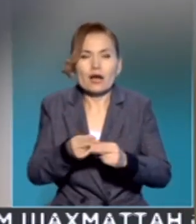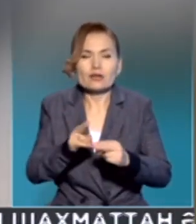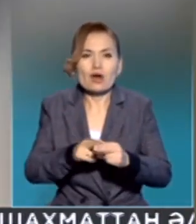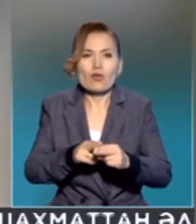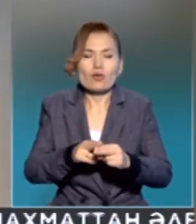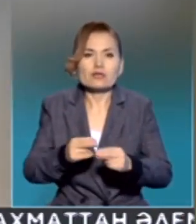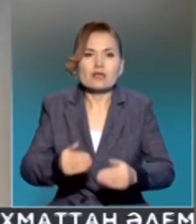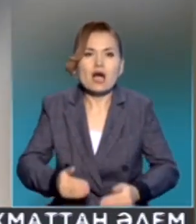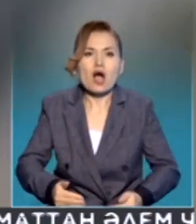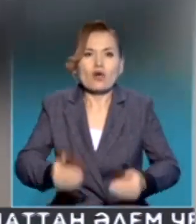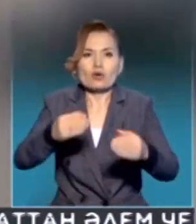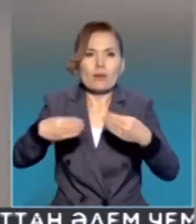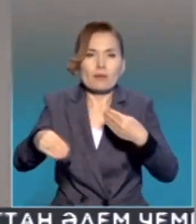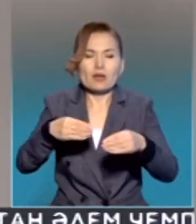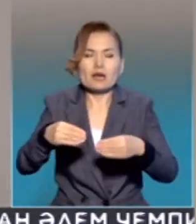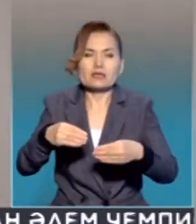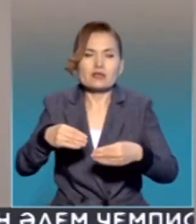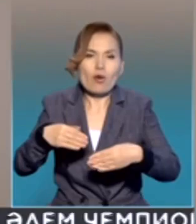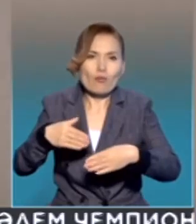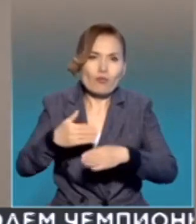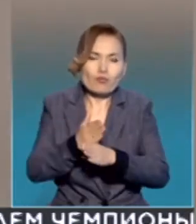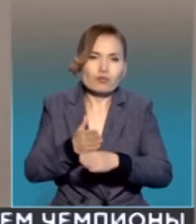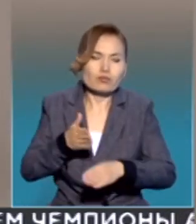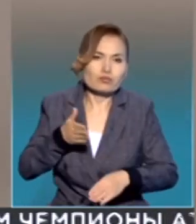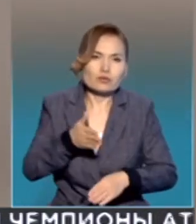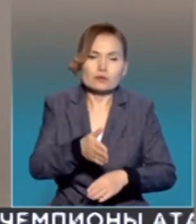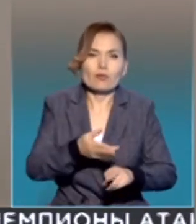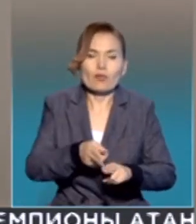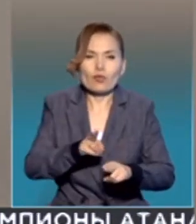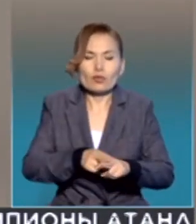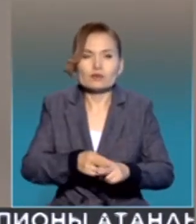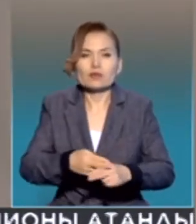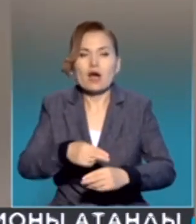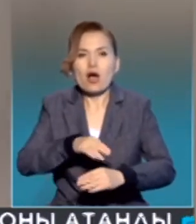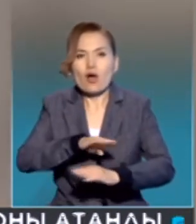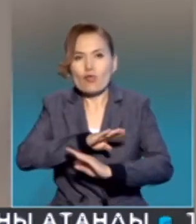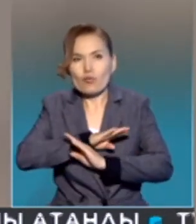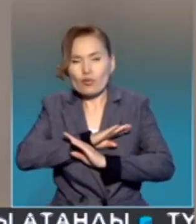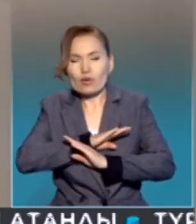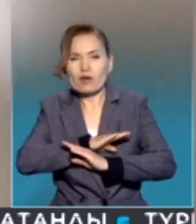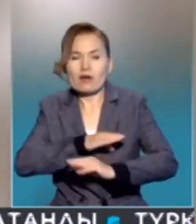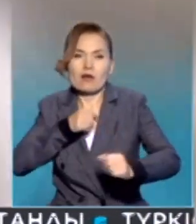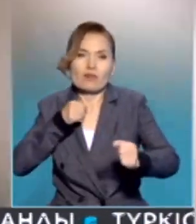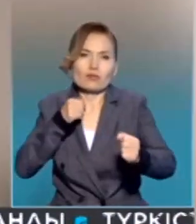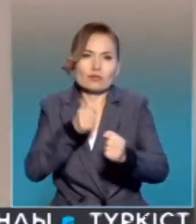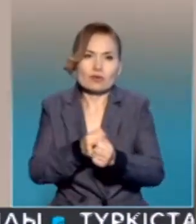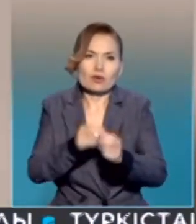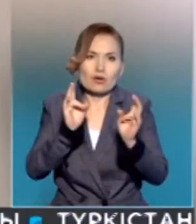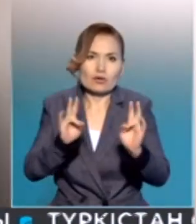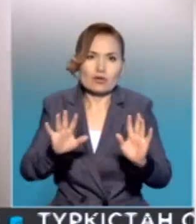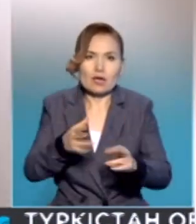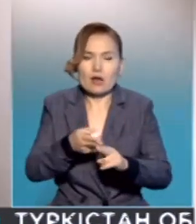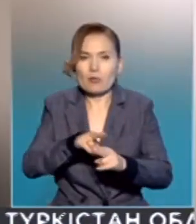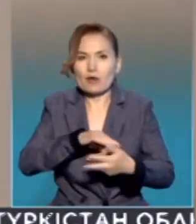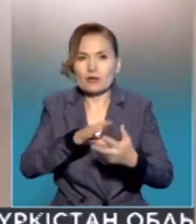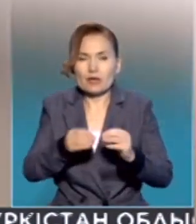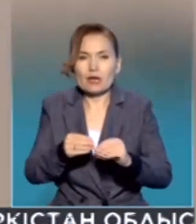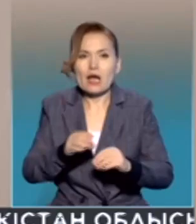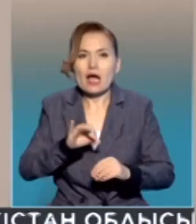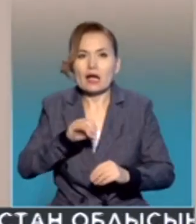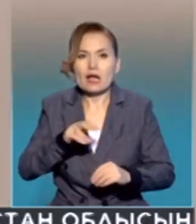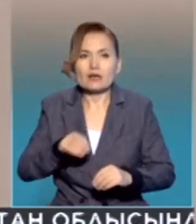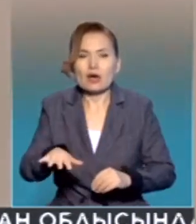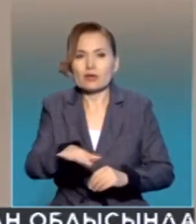ГАЗ 53 көлігіне соғылған. Ал оның жолдан шығуына әйел тізгіндеген тағы бір көлік себепкер болған. Оқиға орнында Іле аудандық